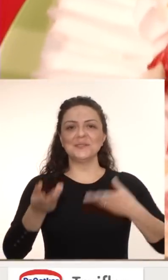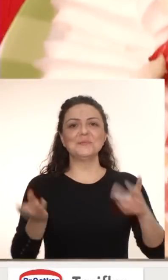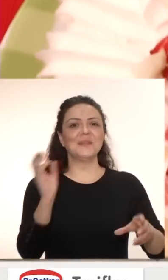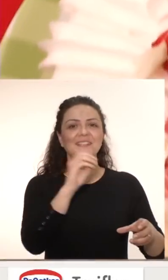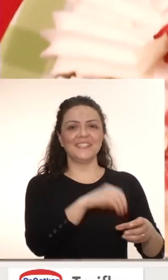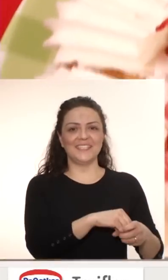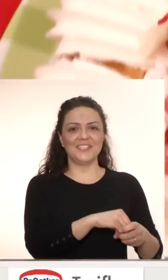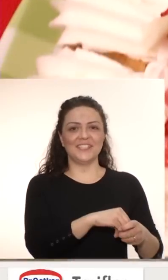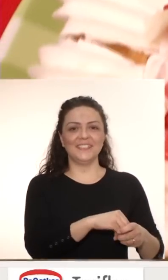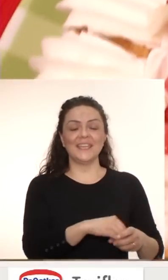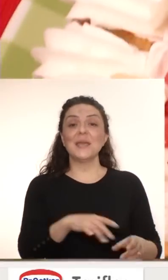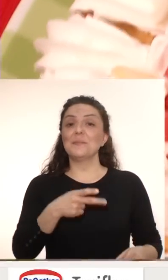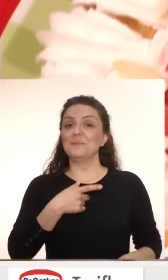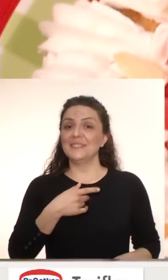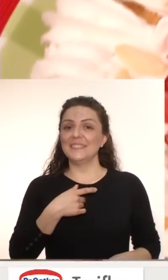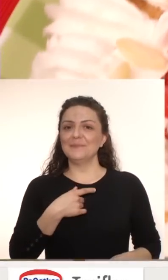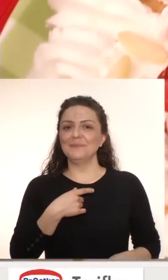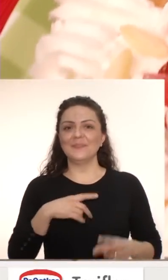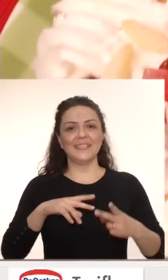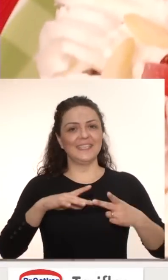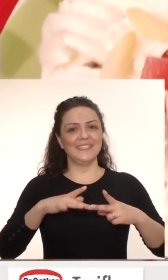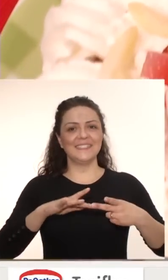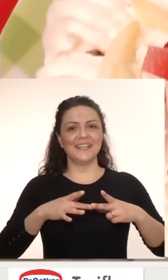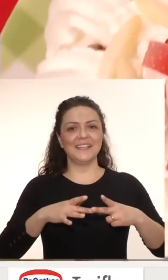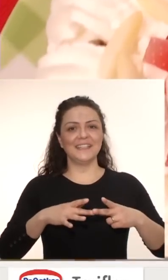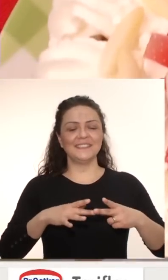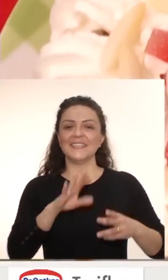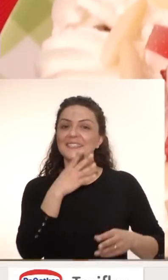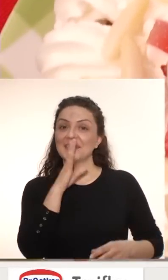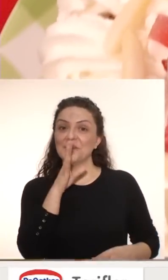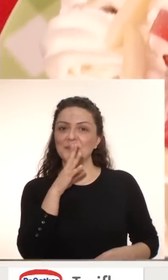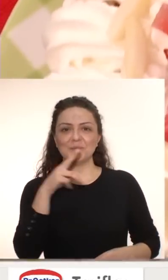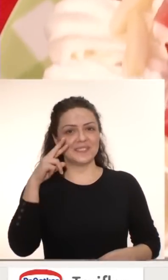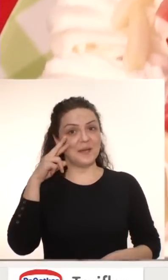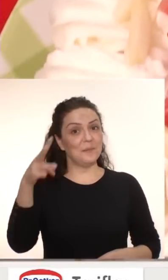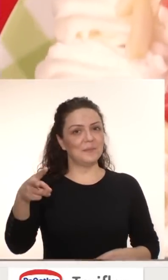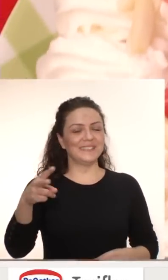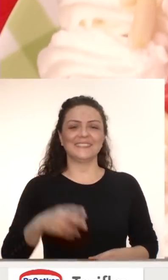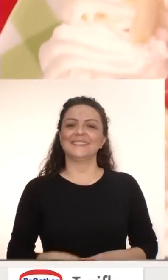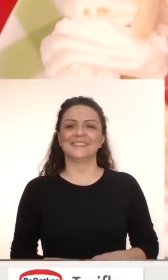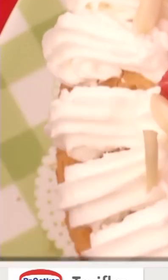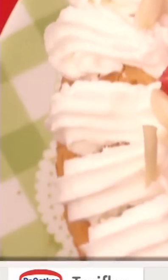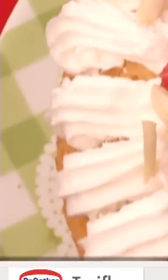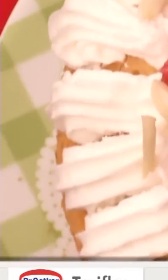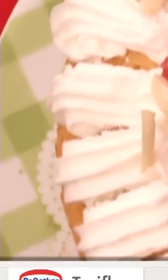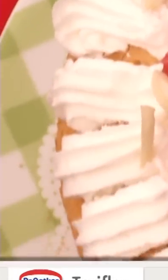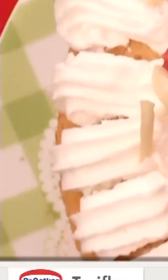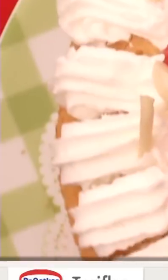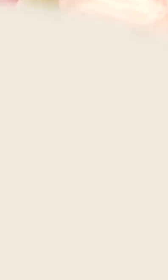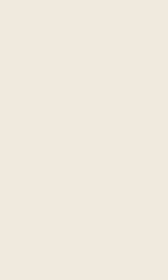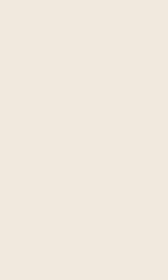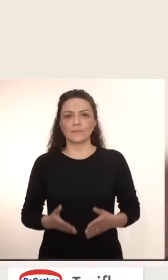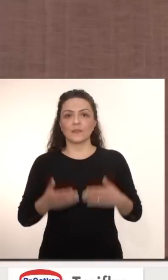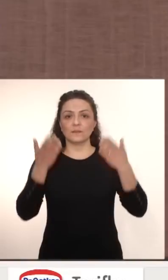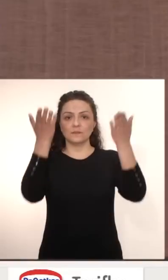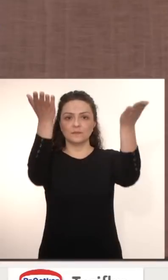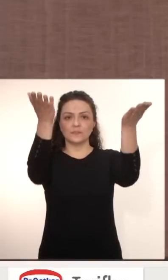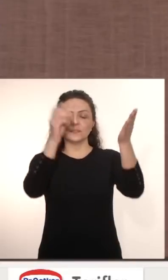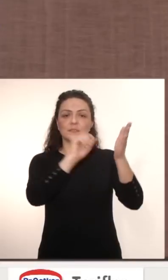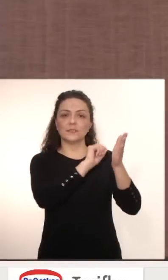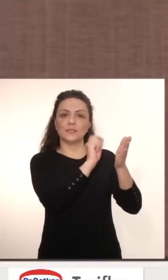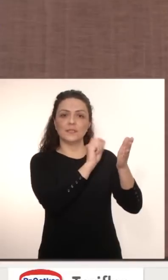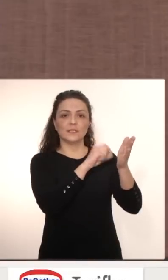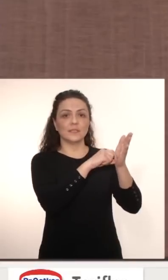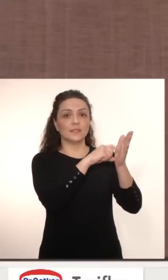tarifine videodaki linkten veya drötker.com.tr adresinden ulaşabilirsiniz. Fırını